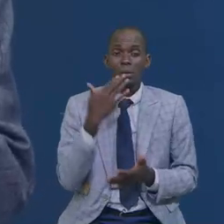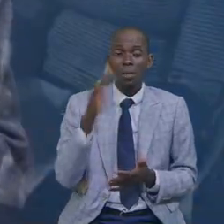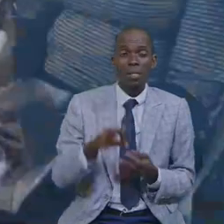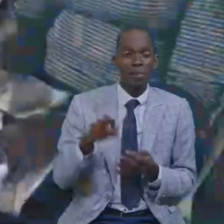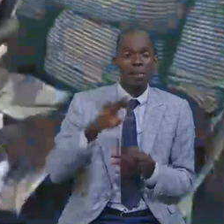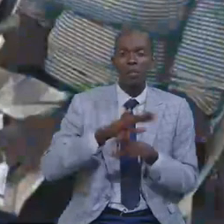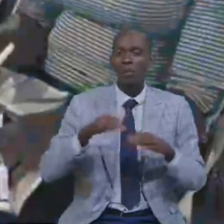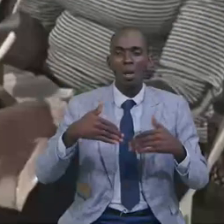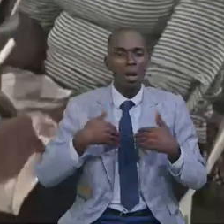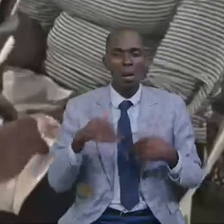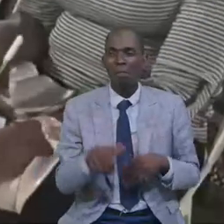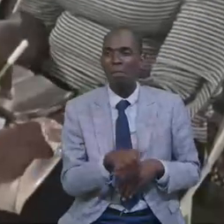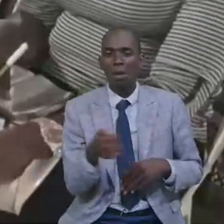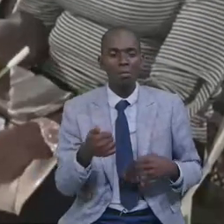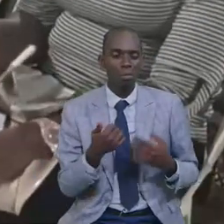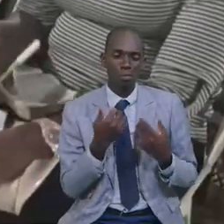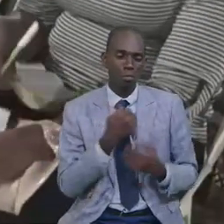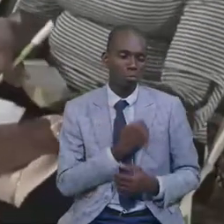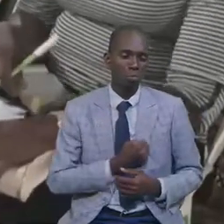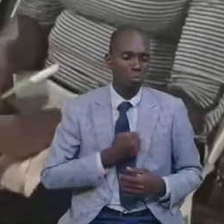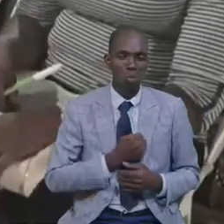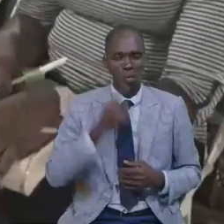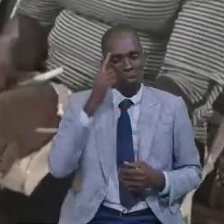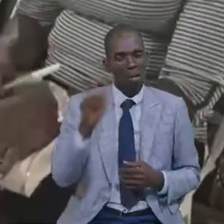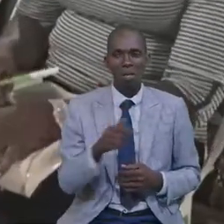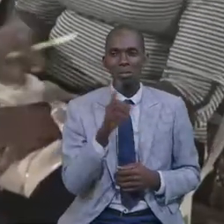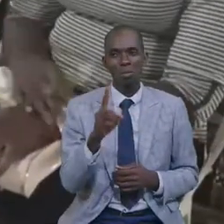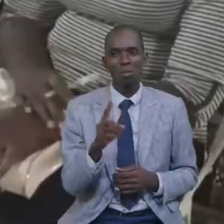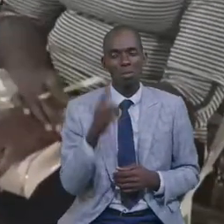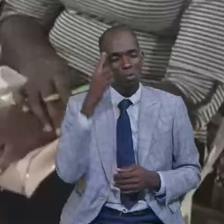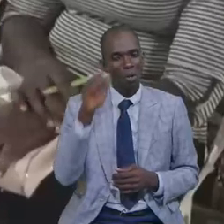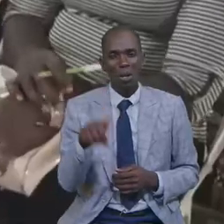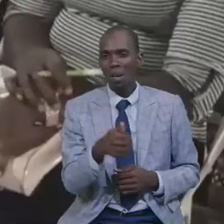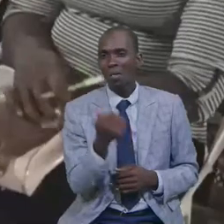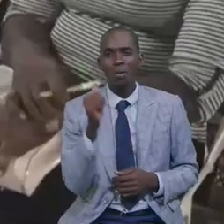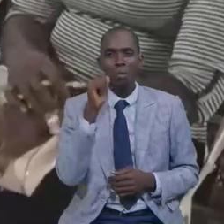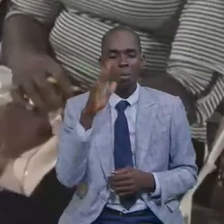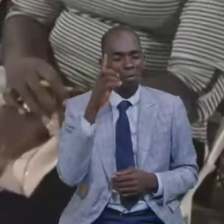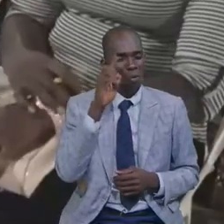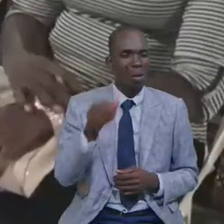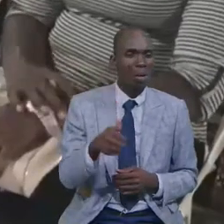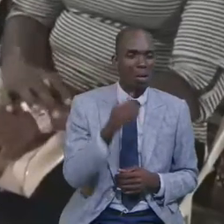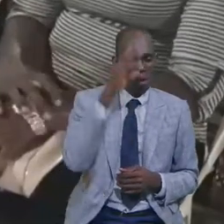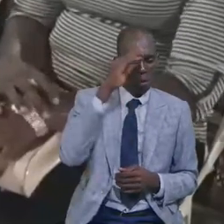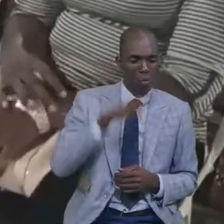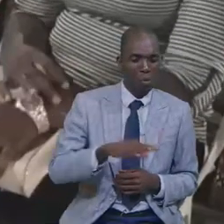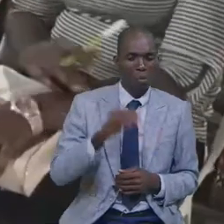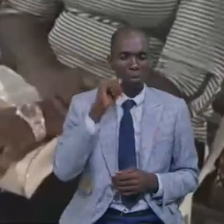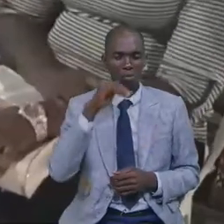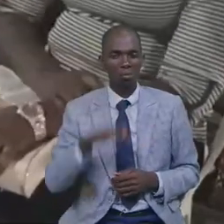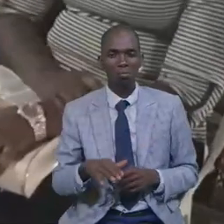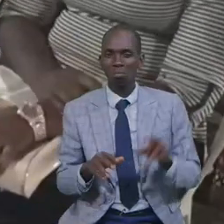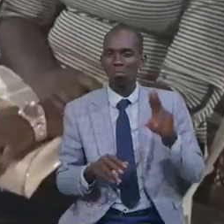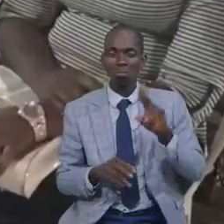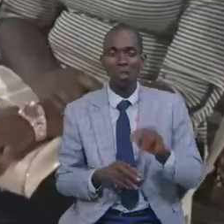mauvaises esprits n'ont aucune pitié pour qui que ce soit pour personne pour aucun